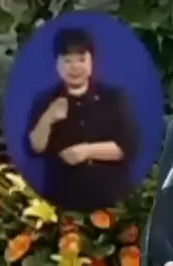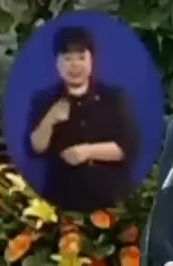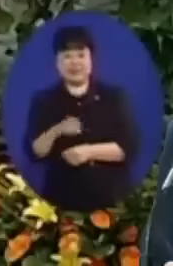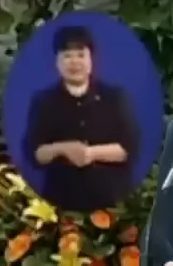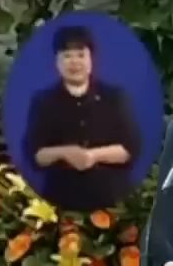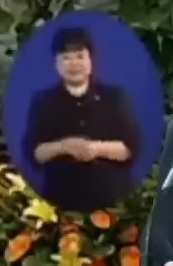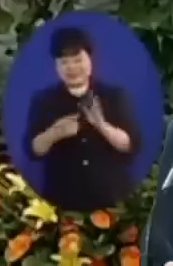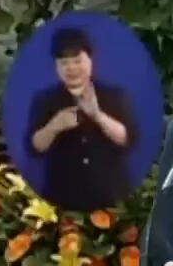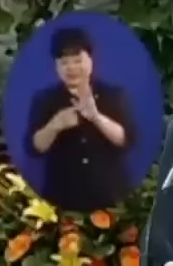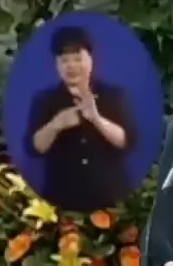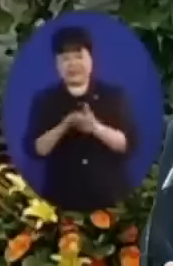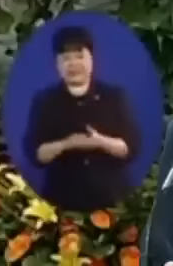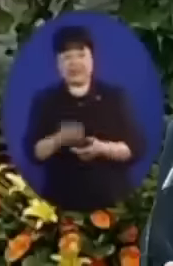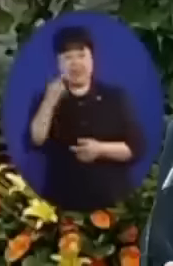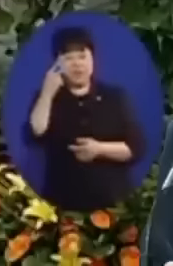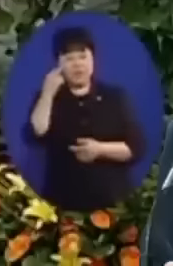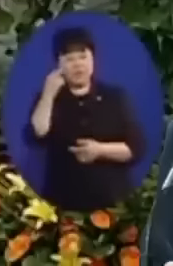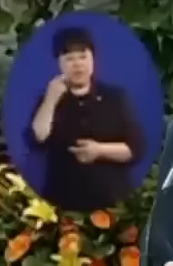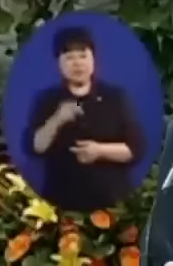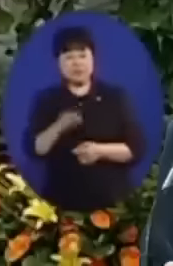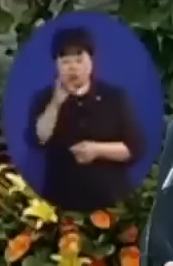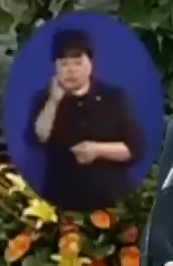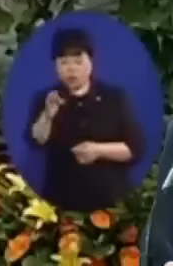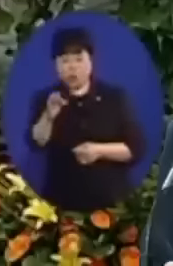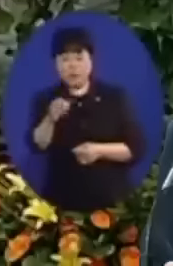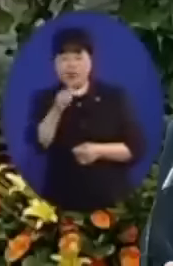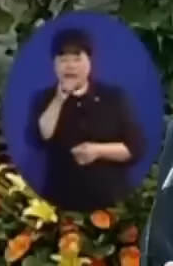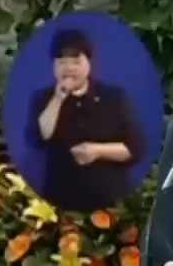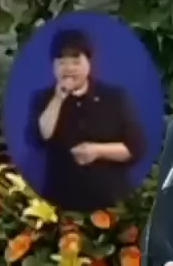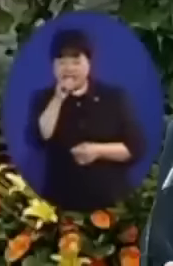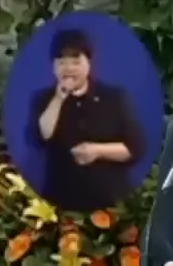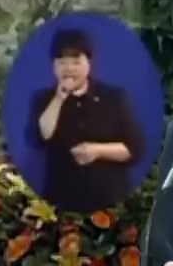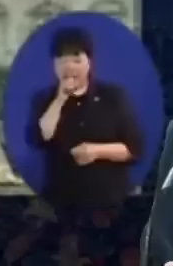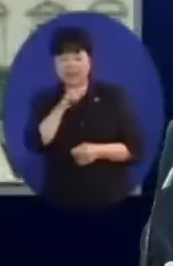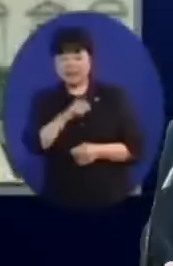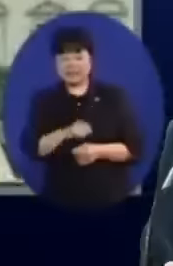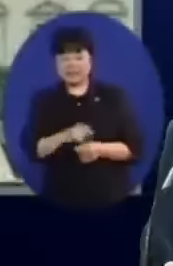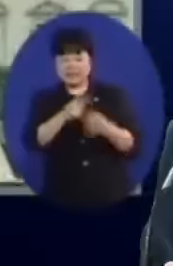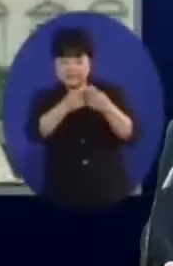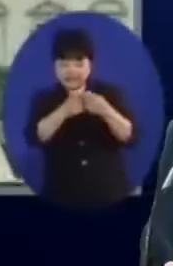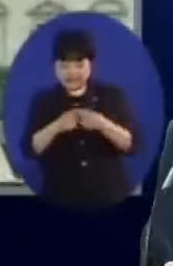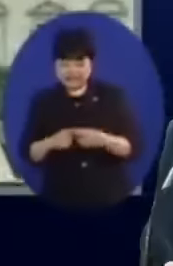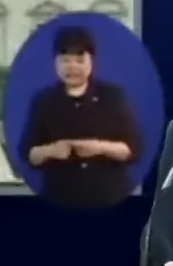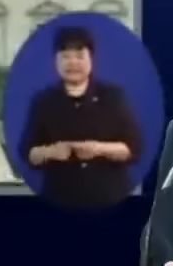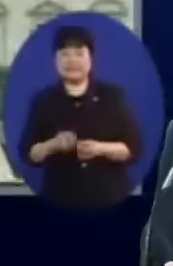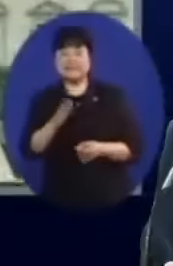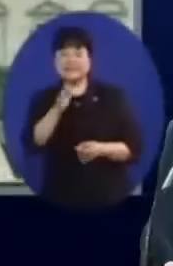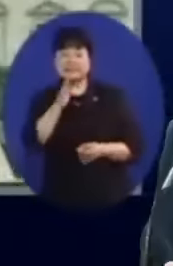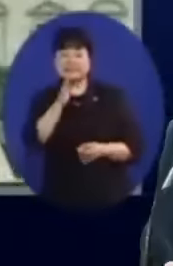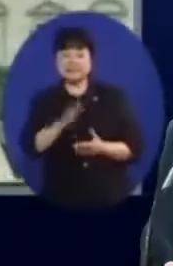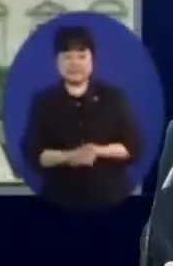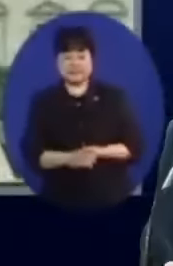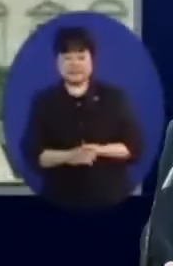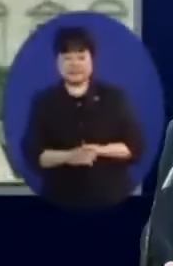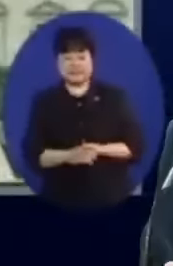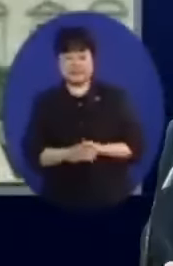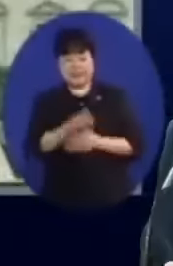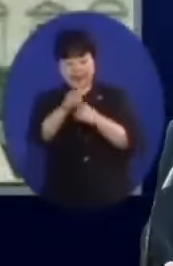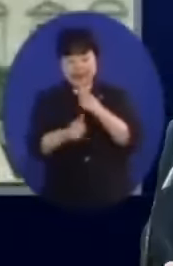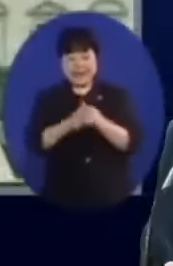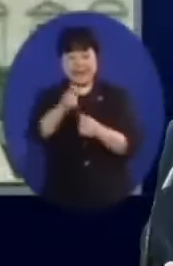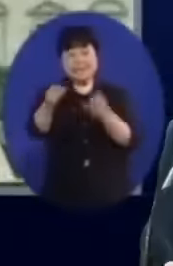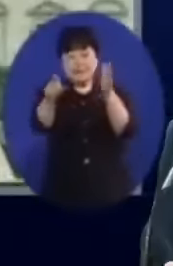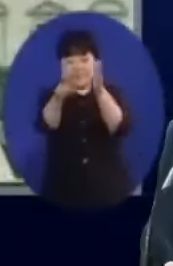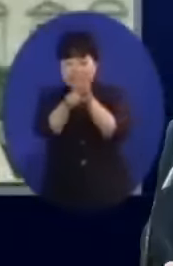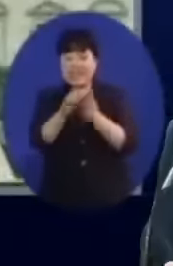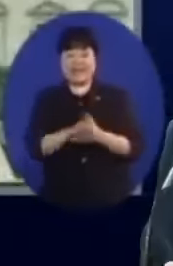있습니다. 미국 화폐와 동전에 새겨진 문구인 In God We Trust, 우리는 하나님을